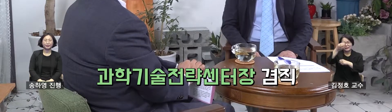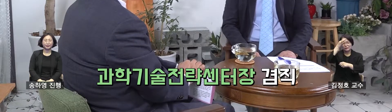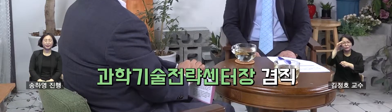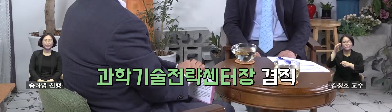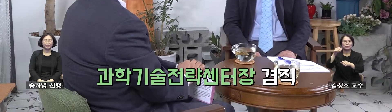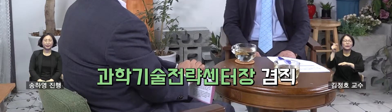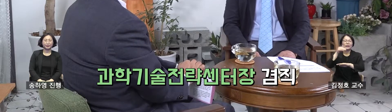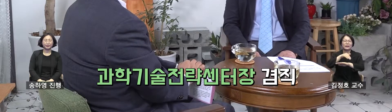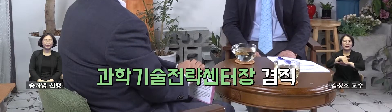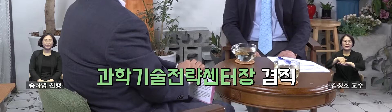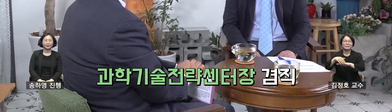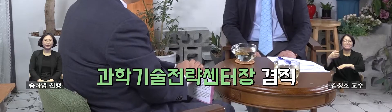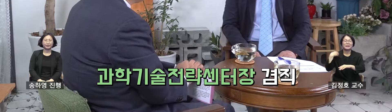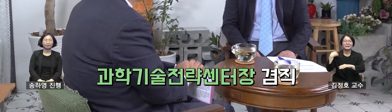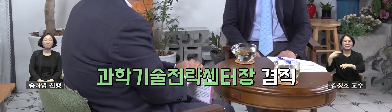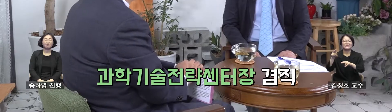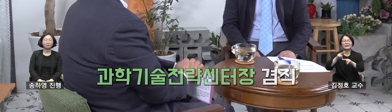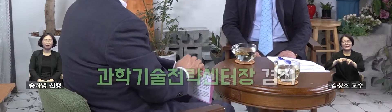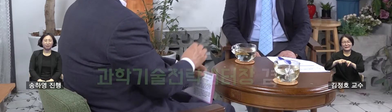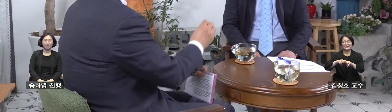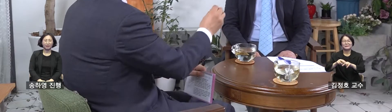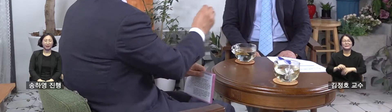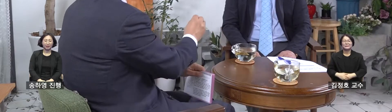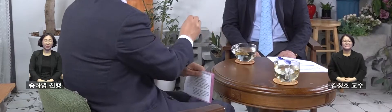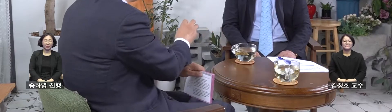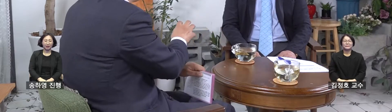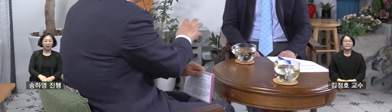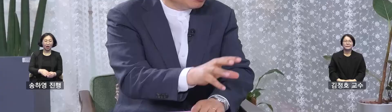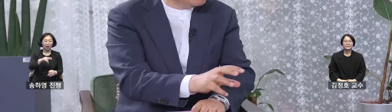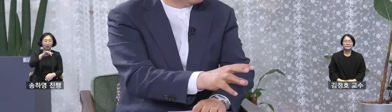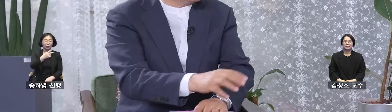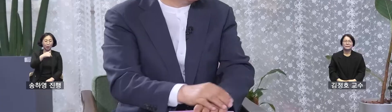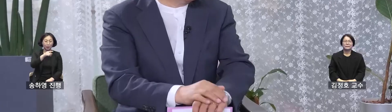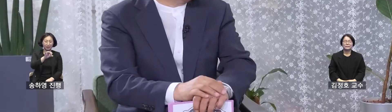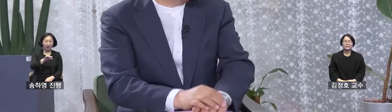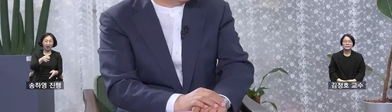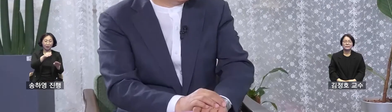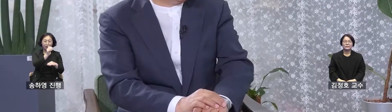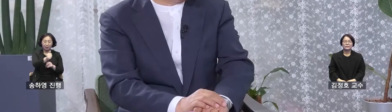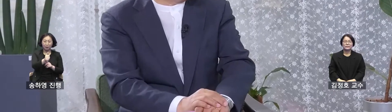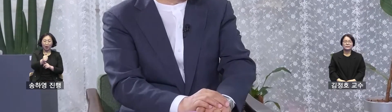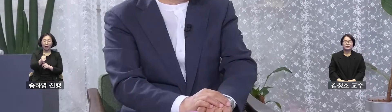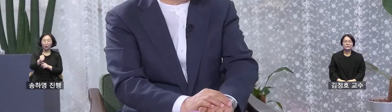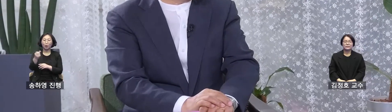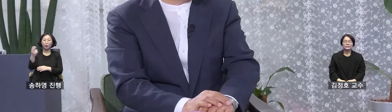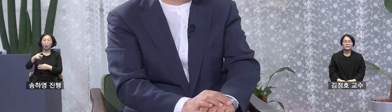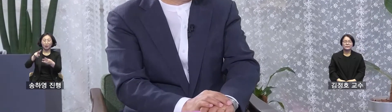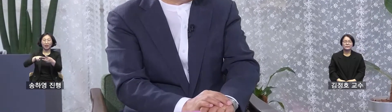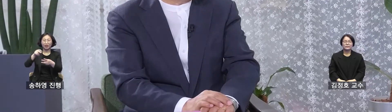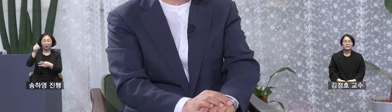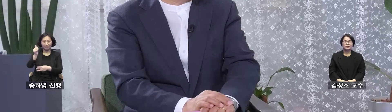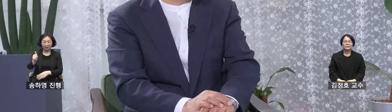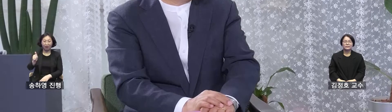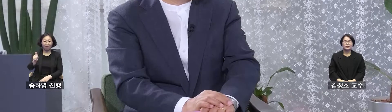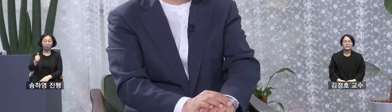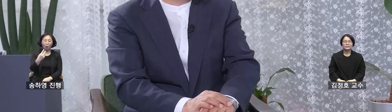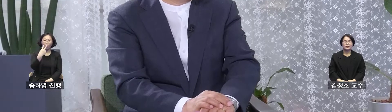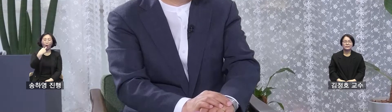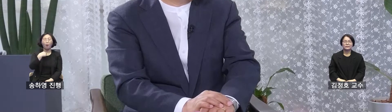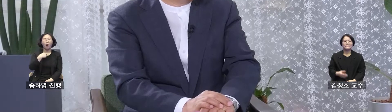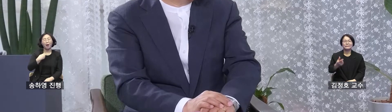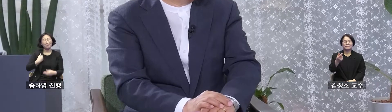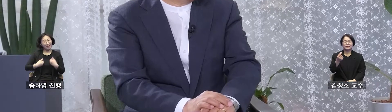위해서 센터장을 맡게 됐습니다. 소장님도 하시면서 또 부분적으로 센터장도 하시고 바쁘시겠네요.